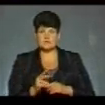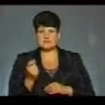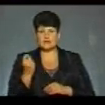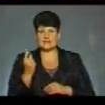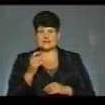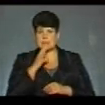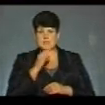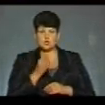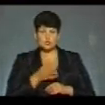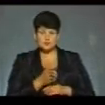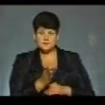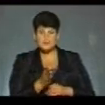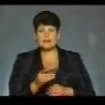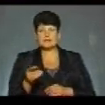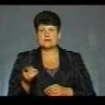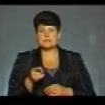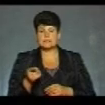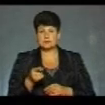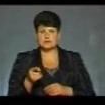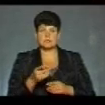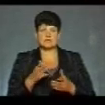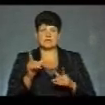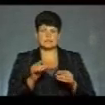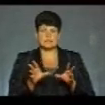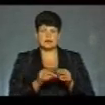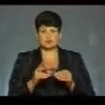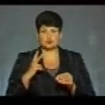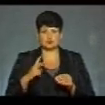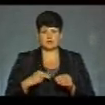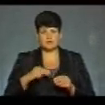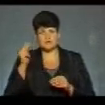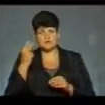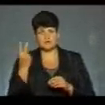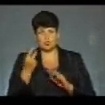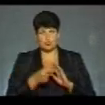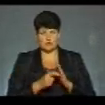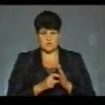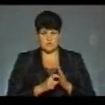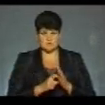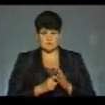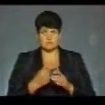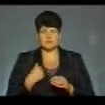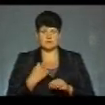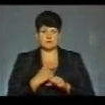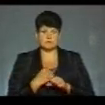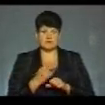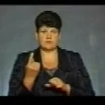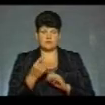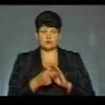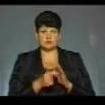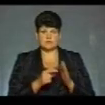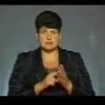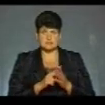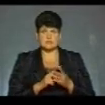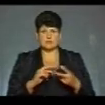11-тим маршрутом. Тернополянка Ольга Міськів їде разом з донькою, яка навчається у 2-му класі. Ми виготовили в 1-му класі,